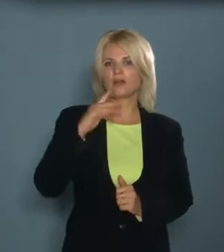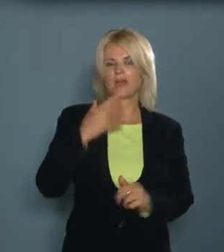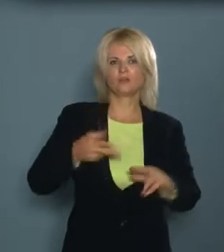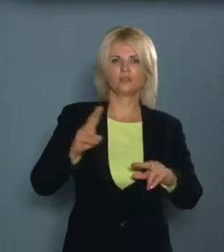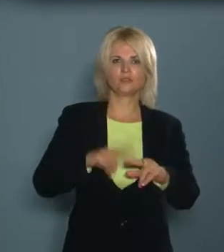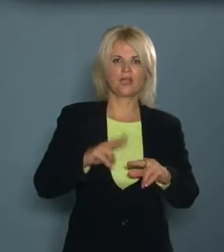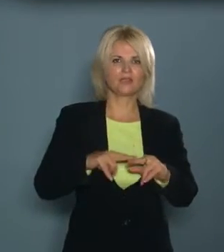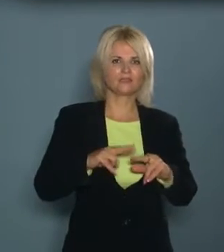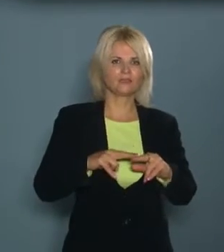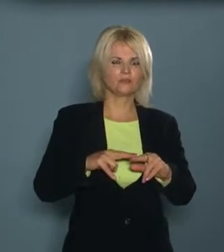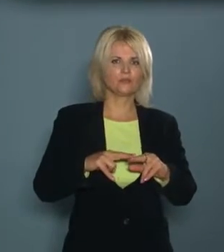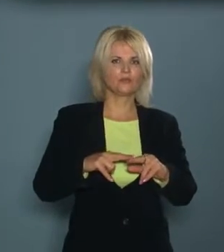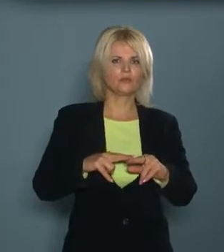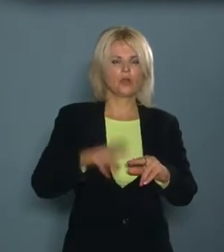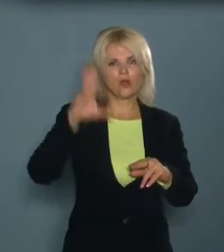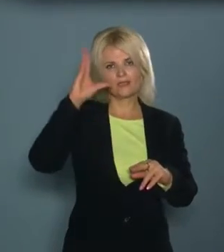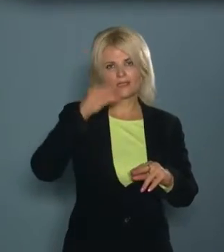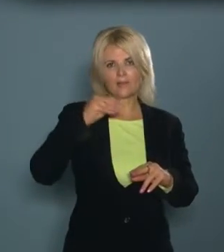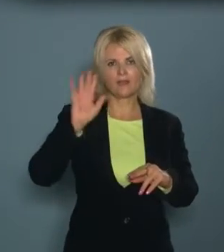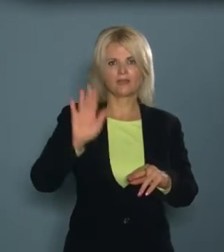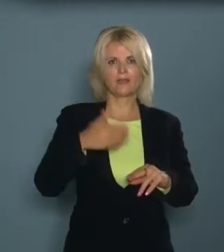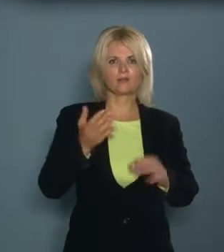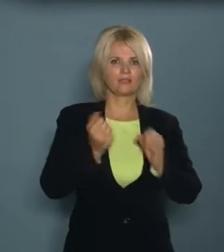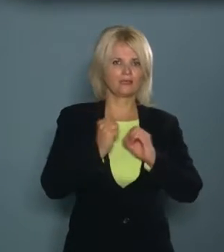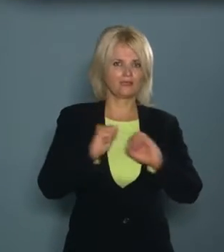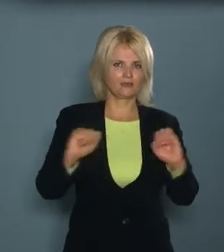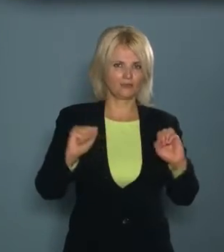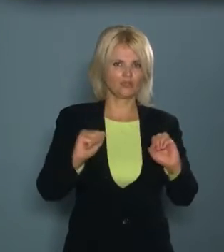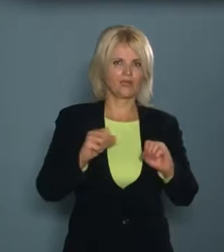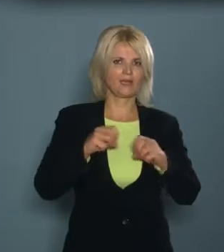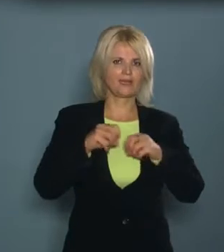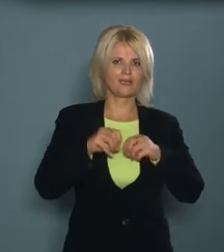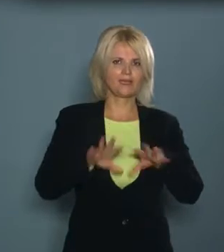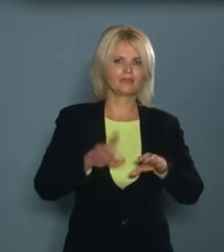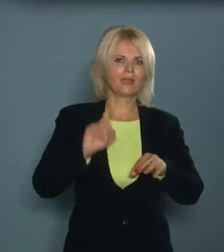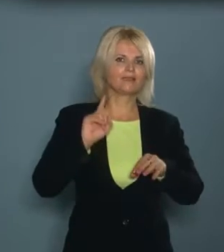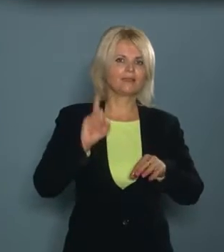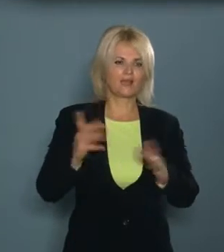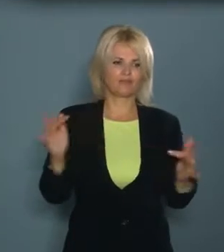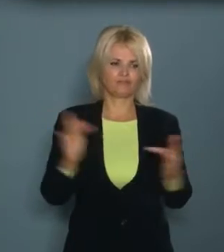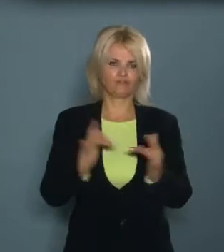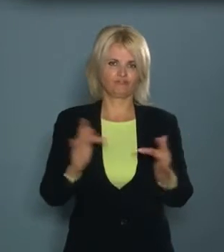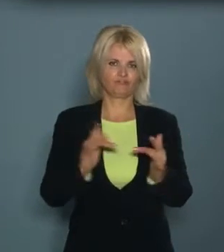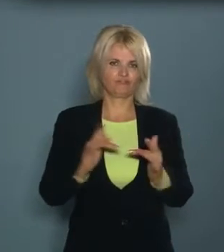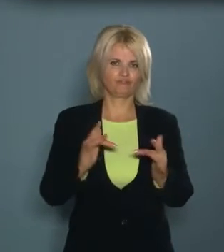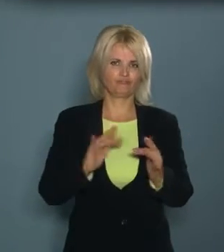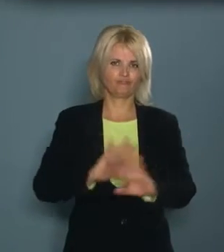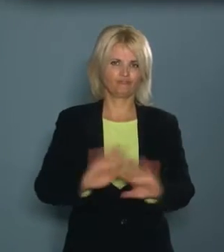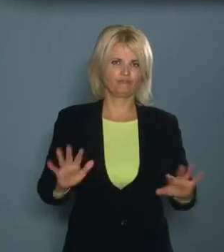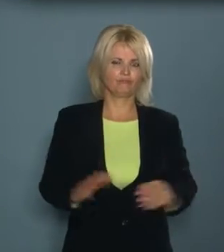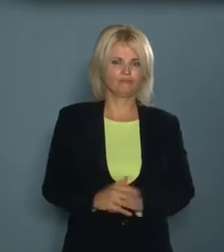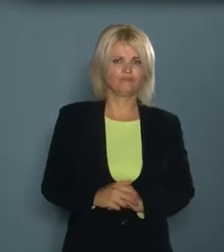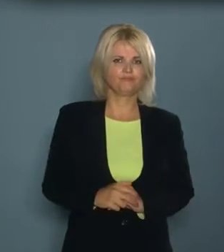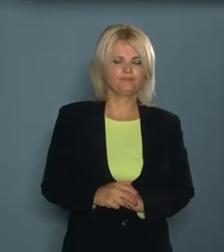rendszer csak szólamaiban hirdette az emberi és nemzeti szabadságot, de mindent megtett annak valódi és gyakorlati gúzsba